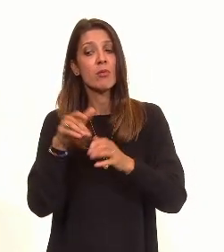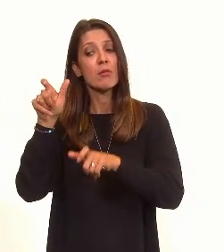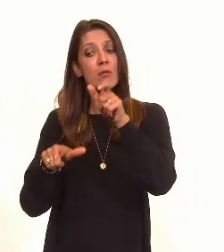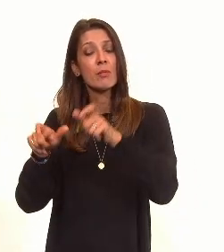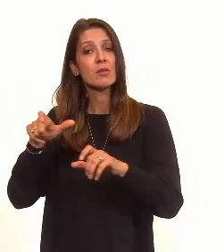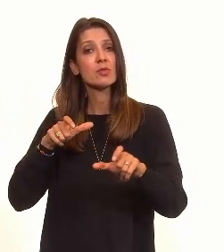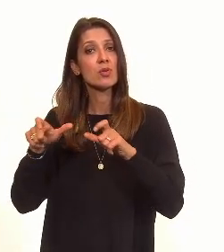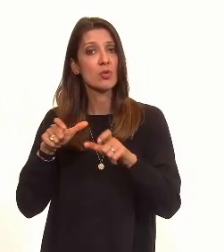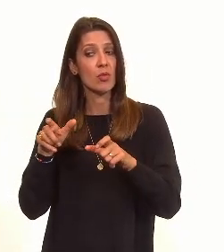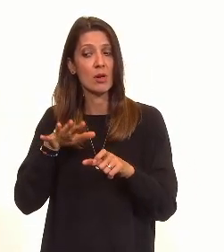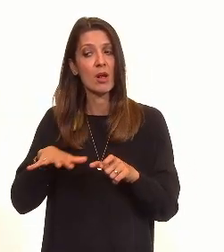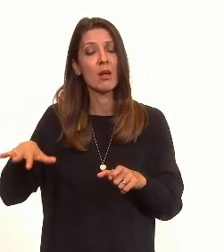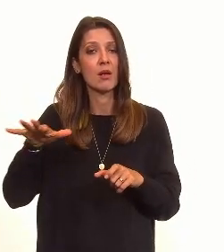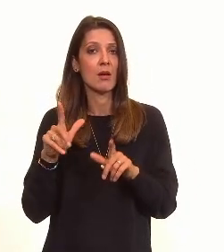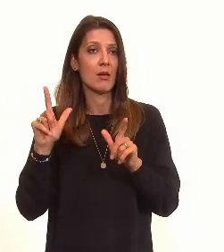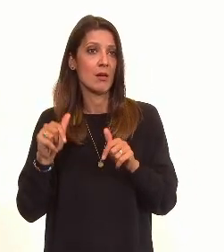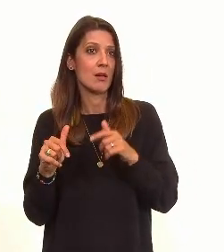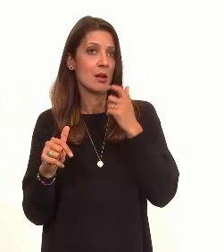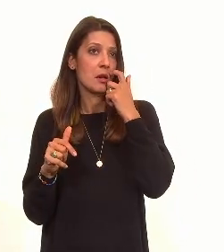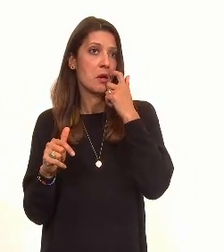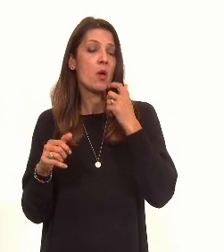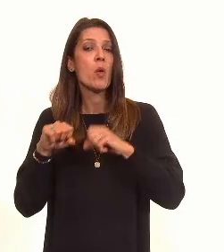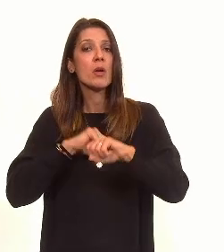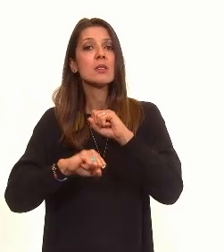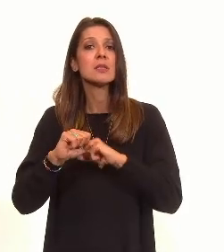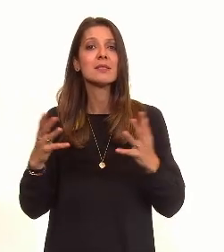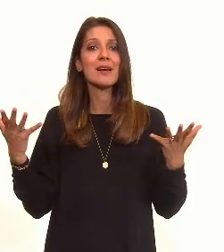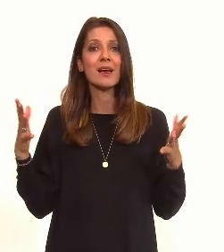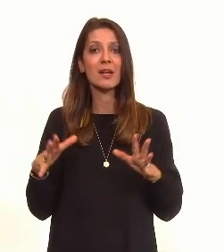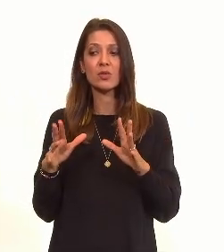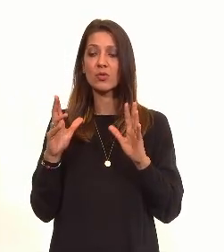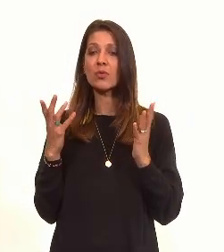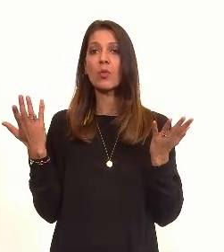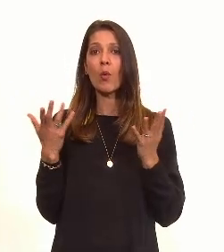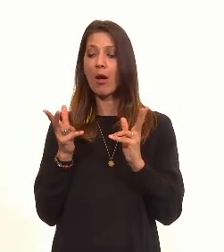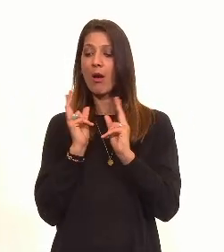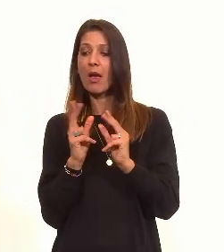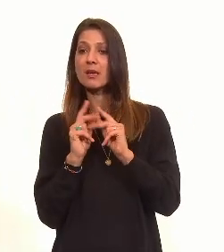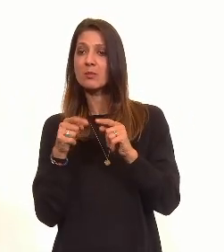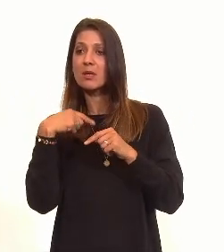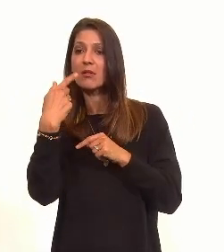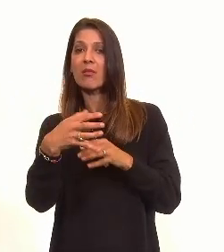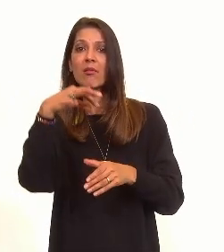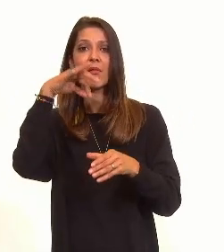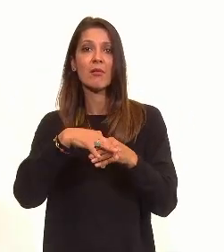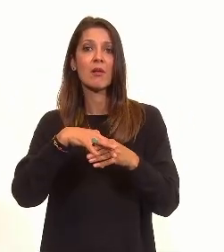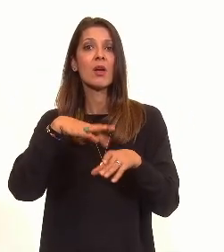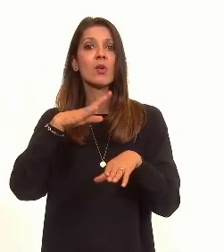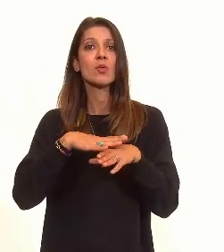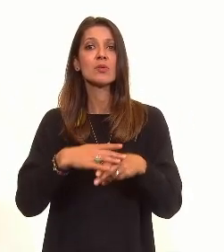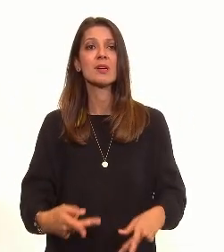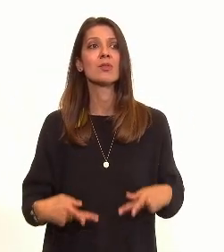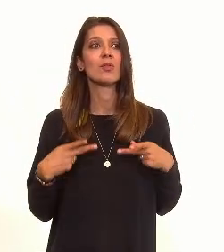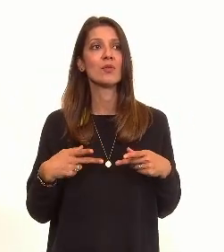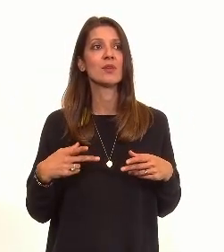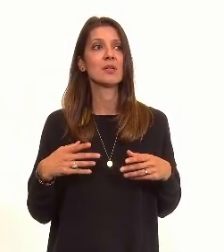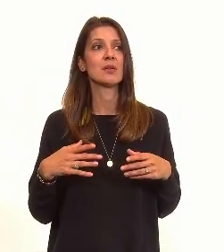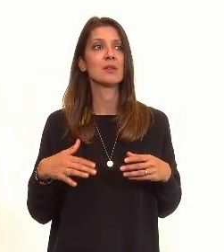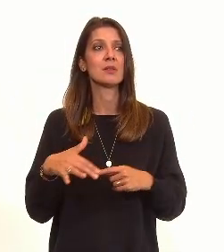Donc, on projette à l'écran une image qui est tirée de la scénette qui relève du droit à la